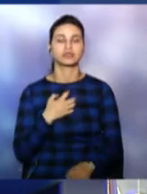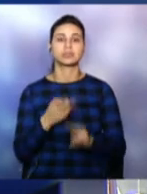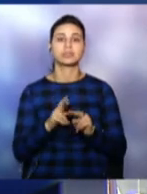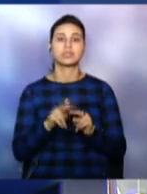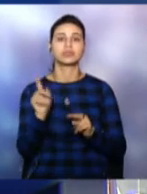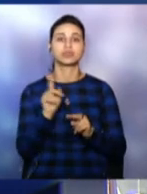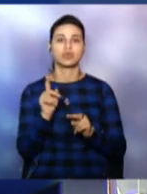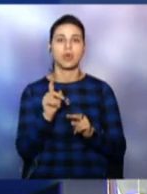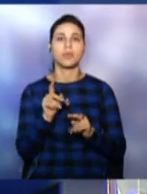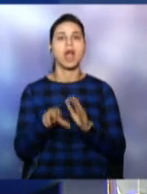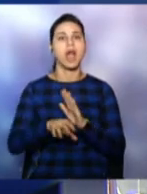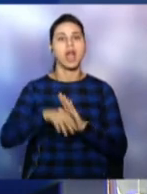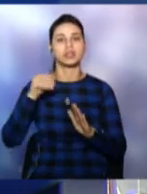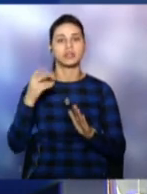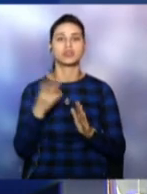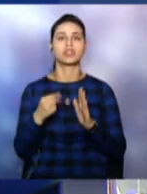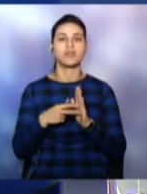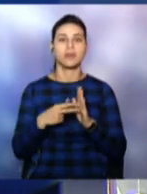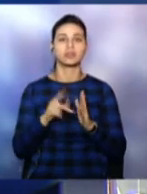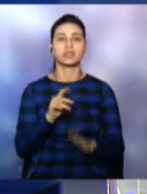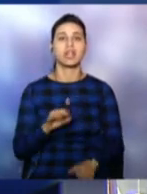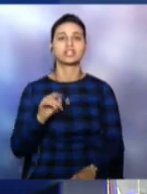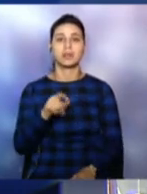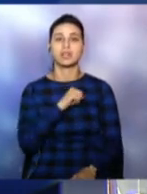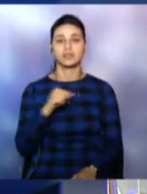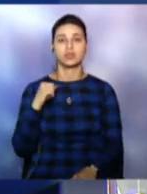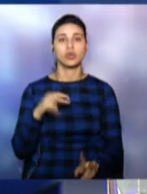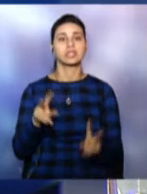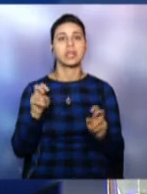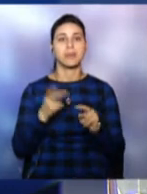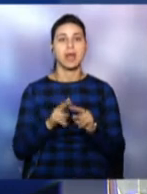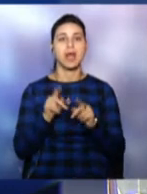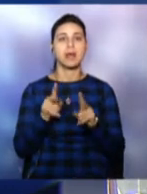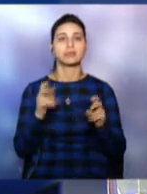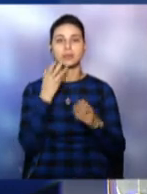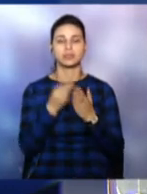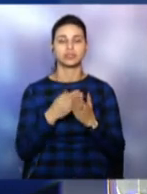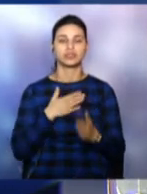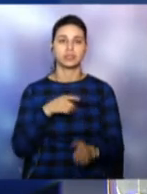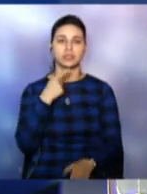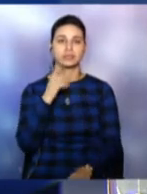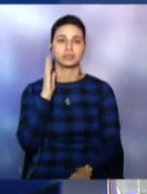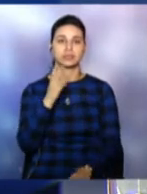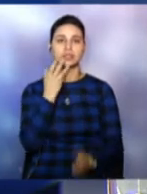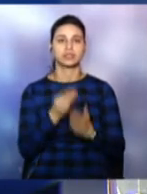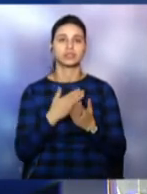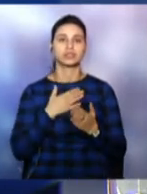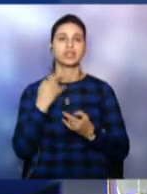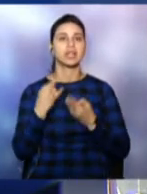რომ არჩევანი შევაფასოთ. რაც შეეხება საკუთრივ თემას, ამ თემაზე დღეს ჩვენთან ისაუბრებს ჩვენი